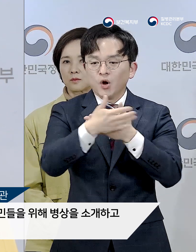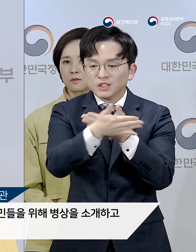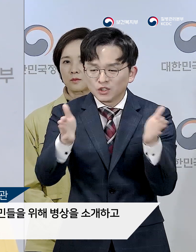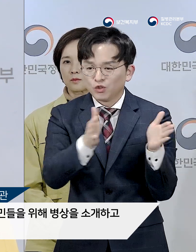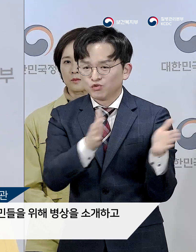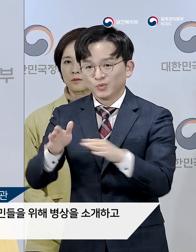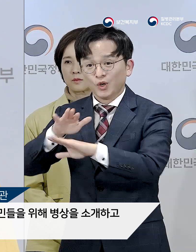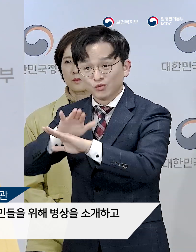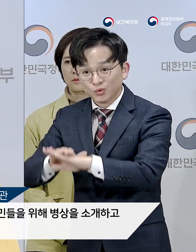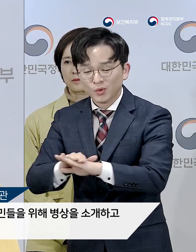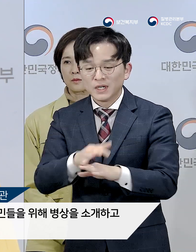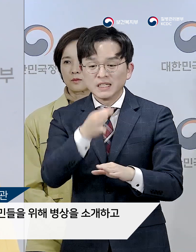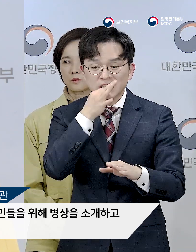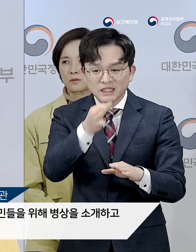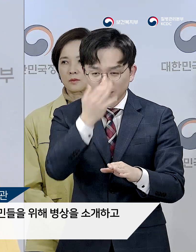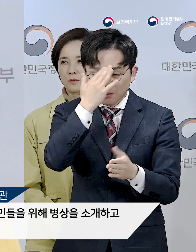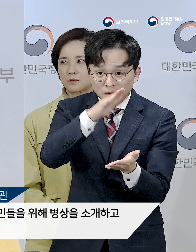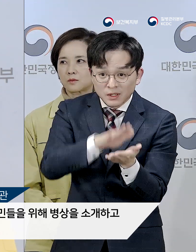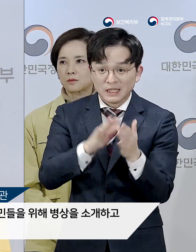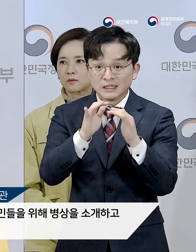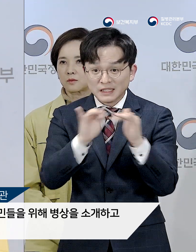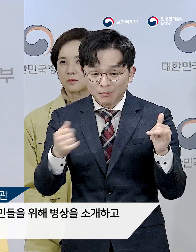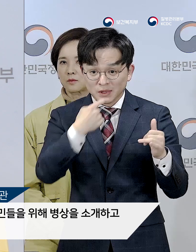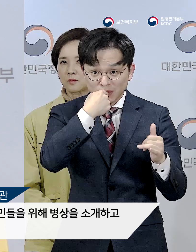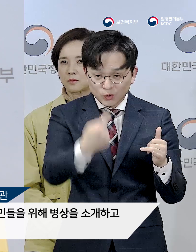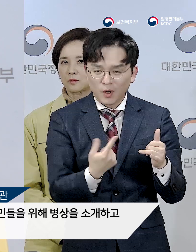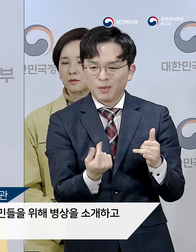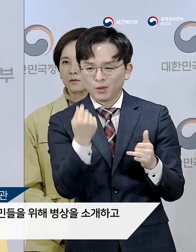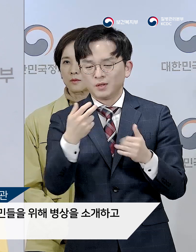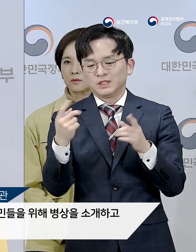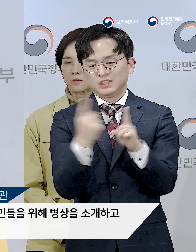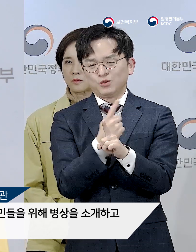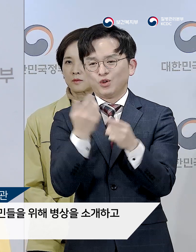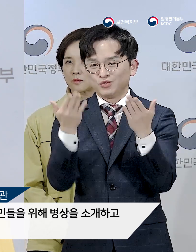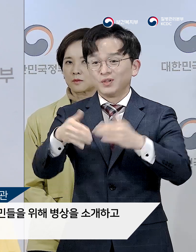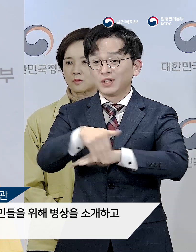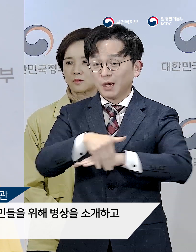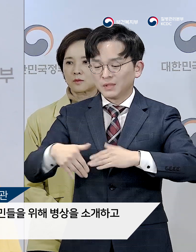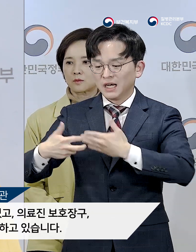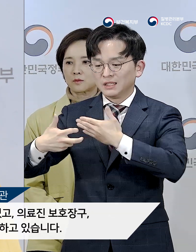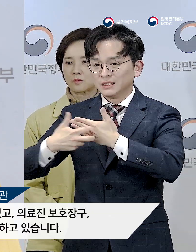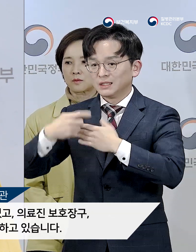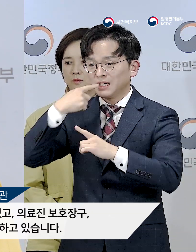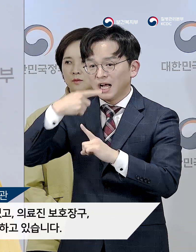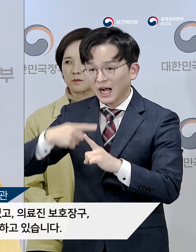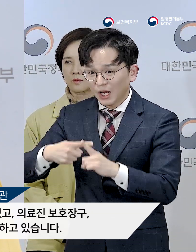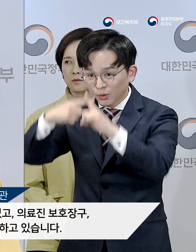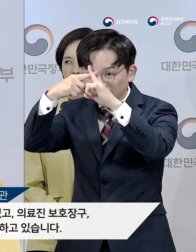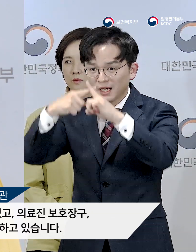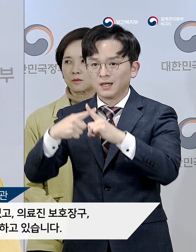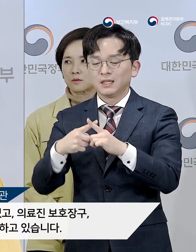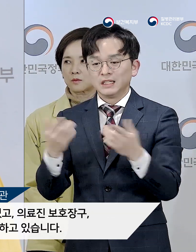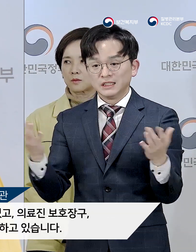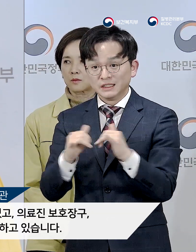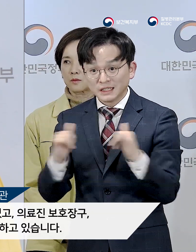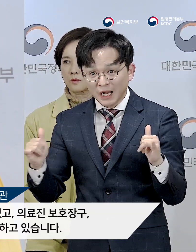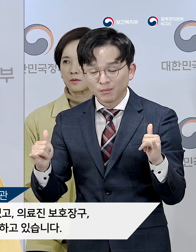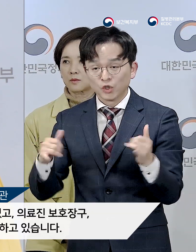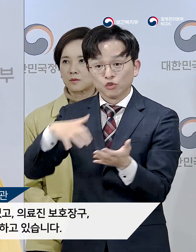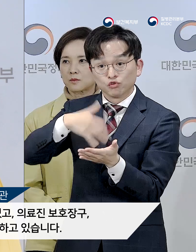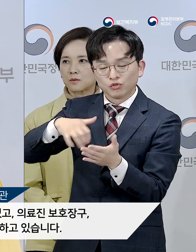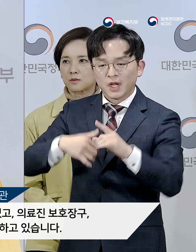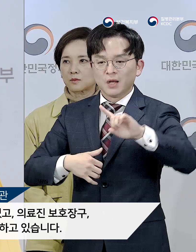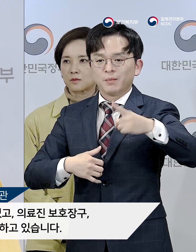병상을 소개하고 경증 환자들을 위한 병원으로 준비하고 있습니다. 의사, 간호사 등 의료